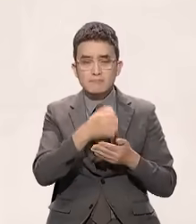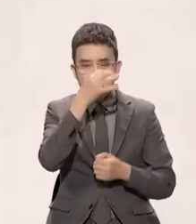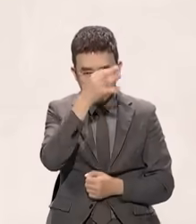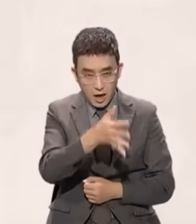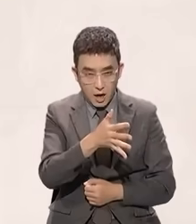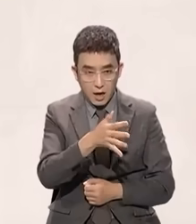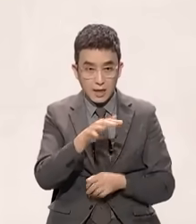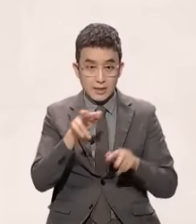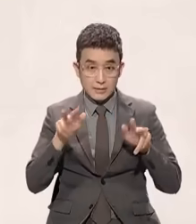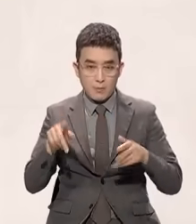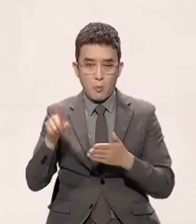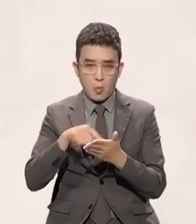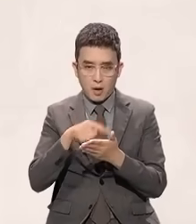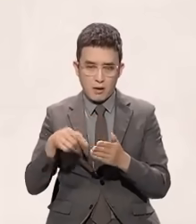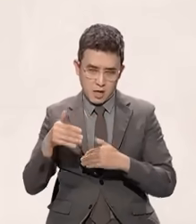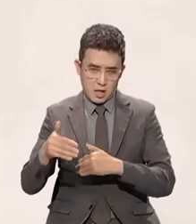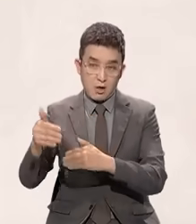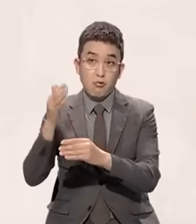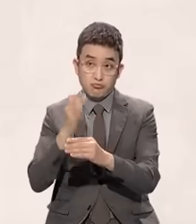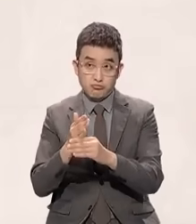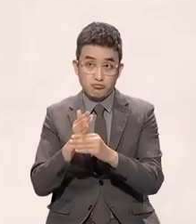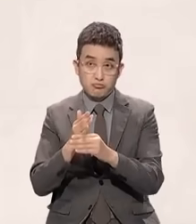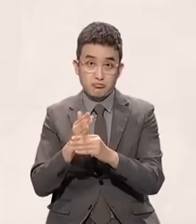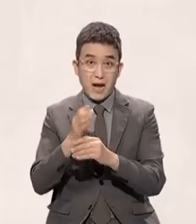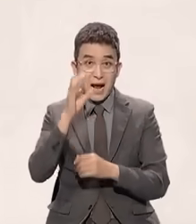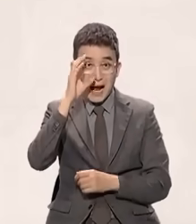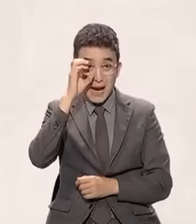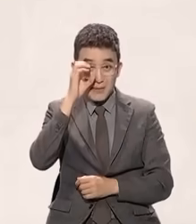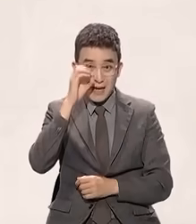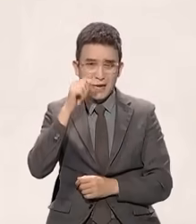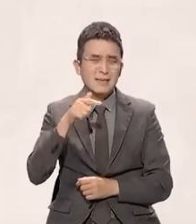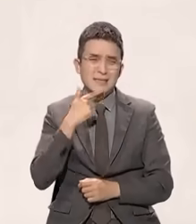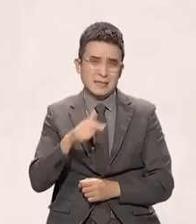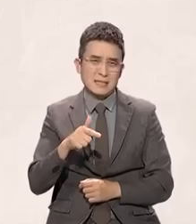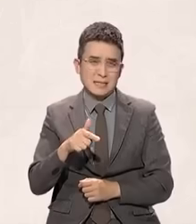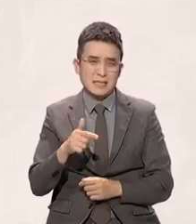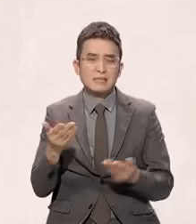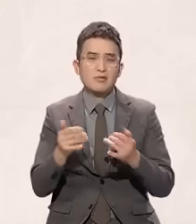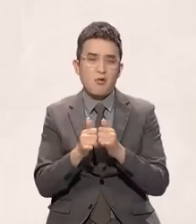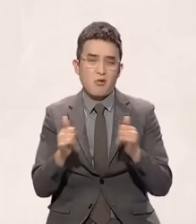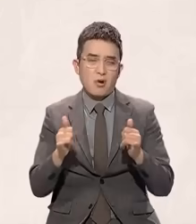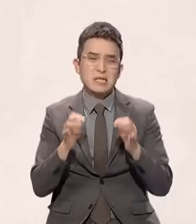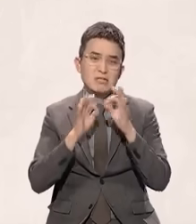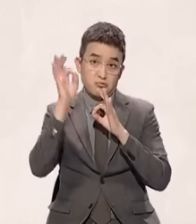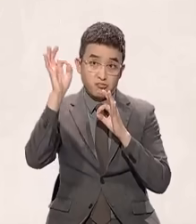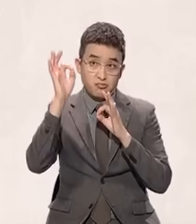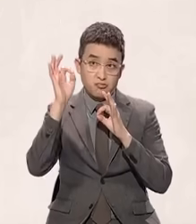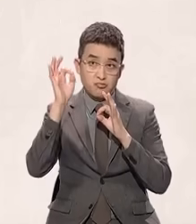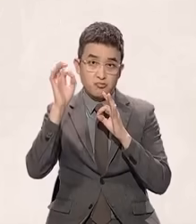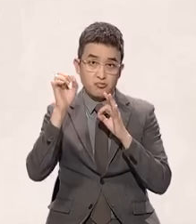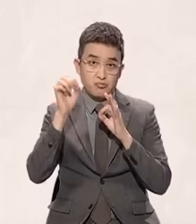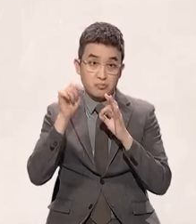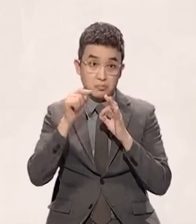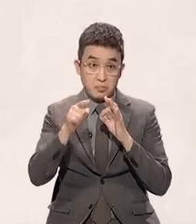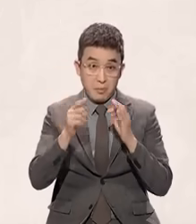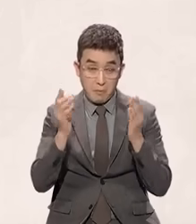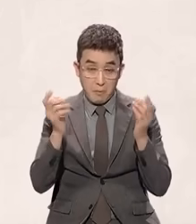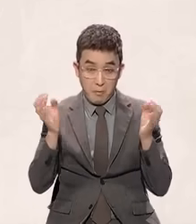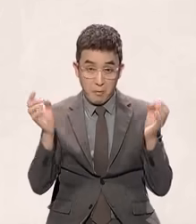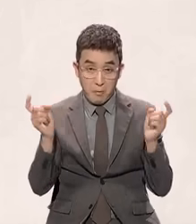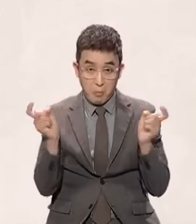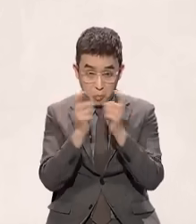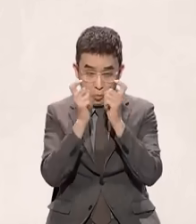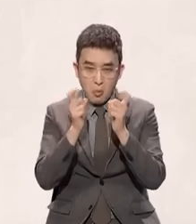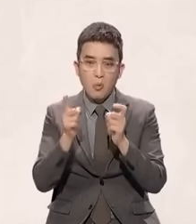절차도 진행 중이라고 하고 또 아르바이트생이 그랬던 게 아니라 다른 직원이 실수를 한 건데 마침 그 직원은 퇴사를 했다라고 사건